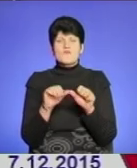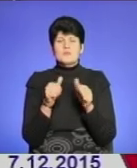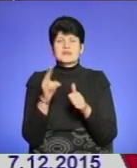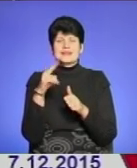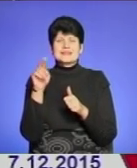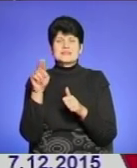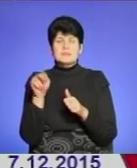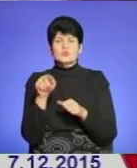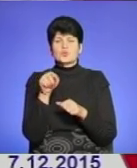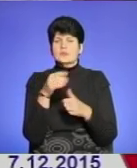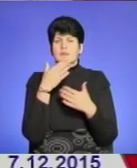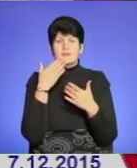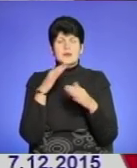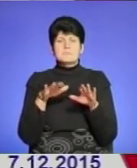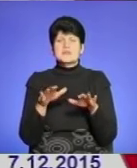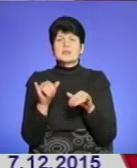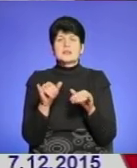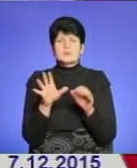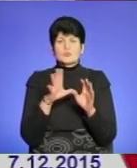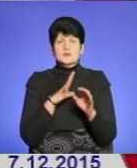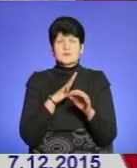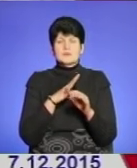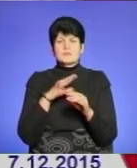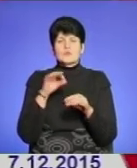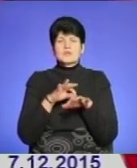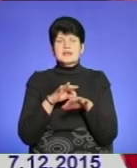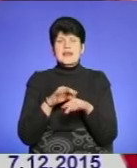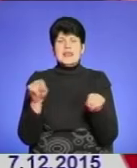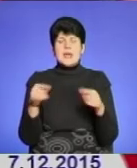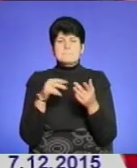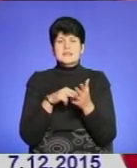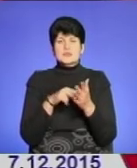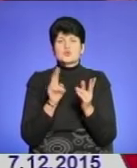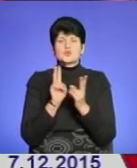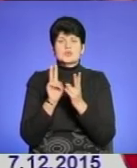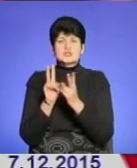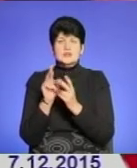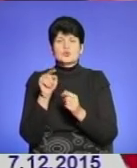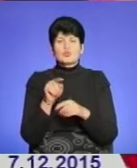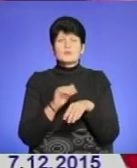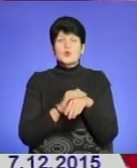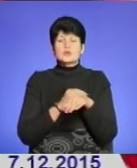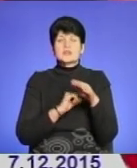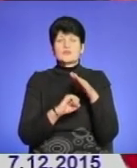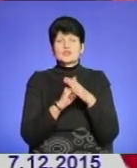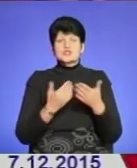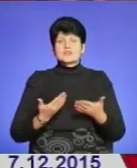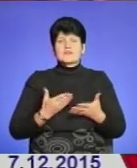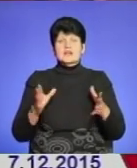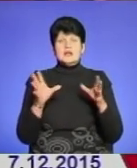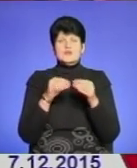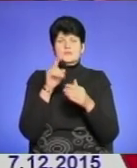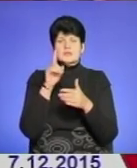досі немає місця, де вони могли б проходити реабілітацію або хоча б зустрічатися. Саме тому благодійний фонд «Живи з надією»